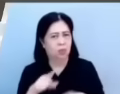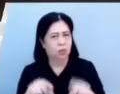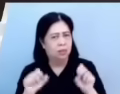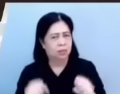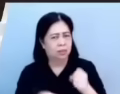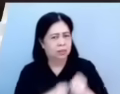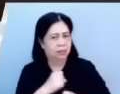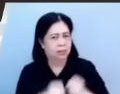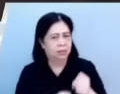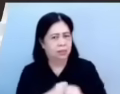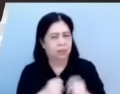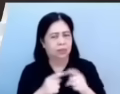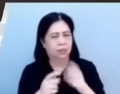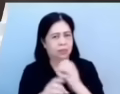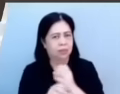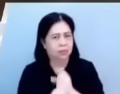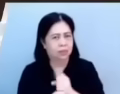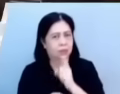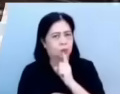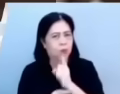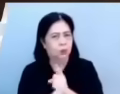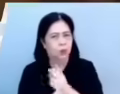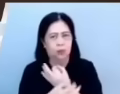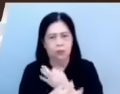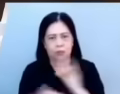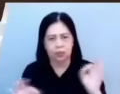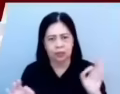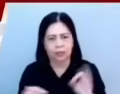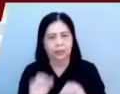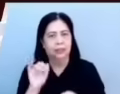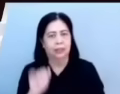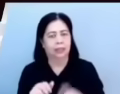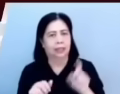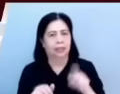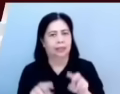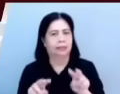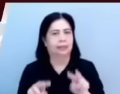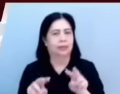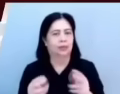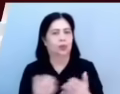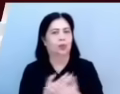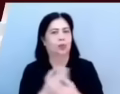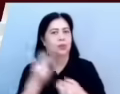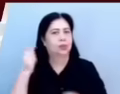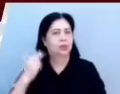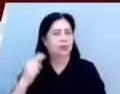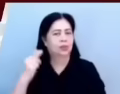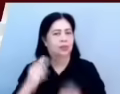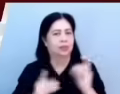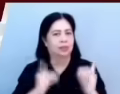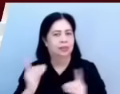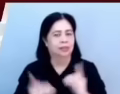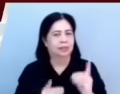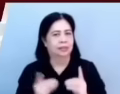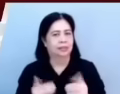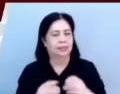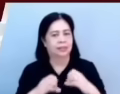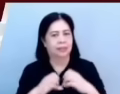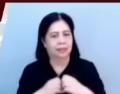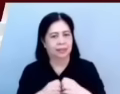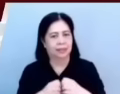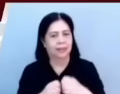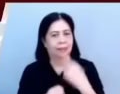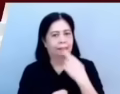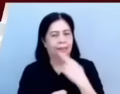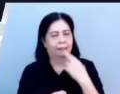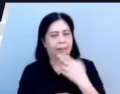para makamtan ang tunay na kalayaan? Yan ang dapat abangan sa bagong historical action drama ng GMA na Pulang Araw